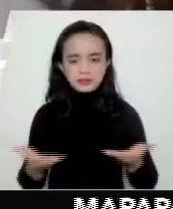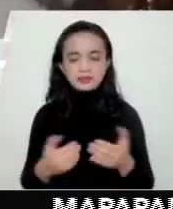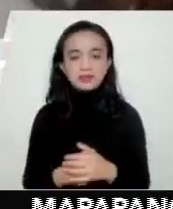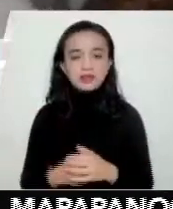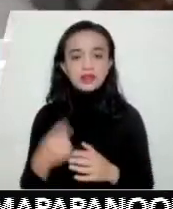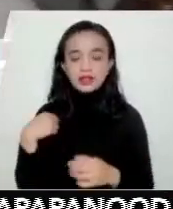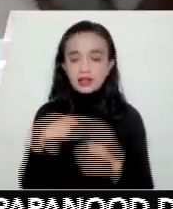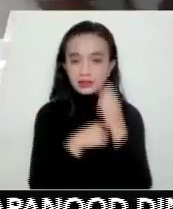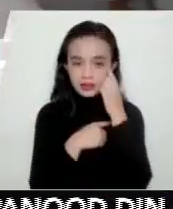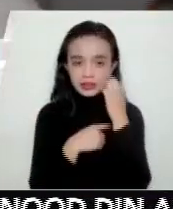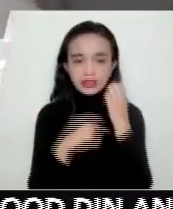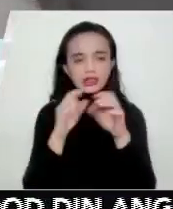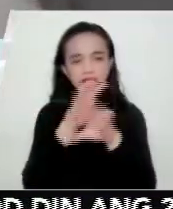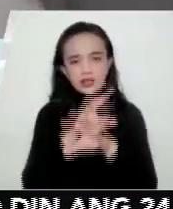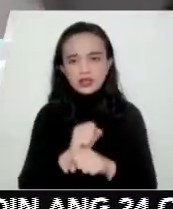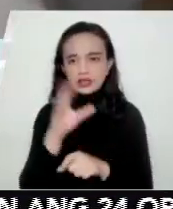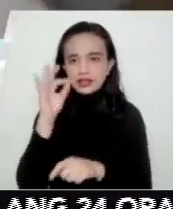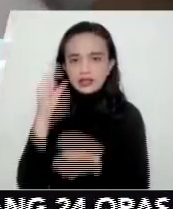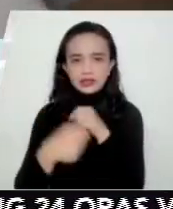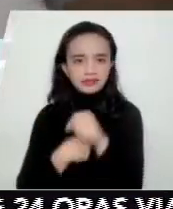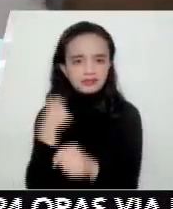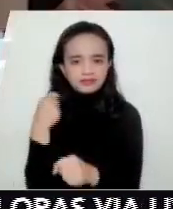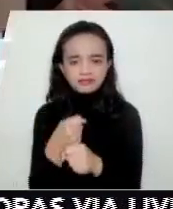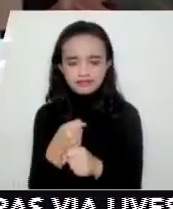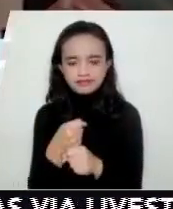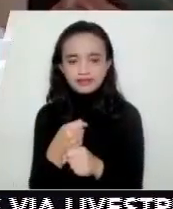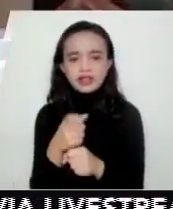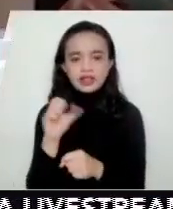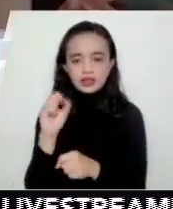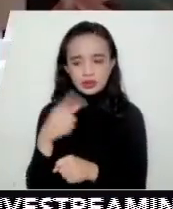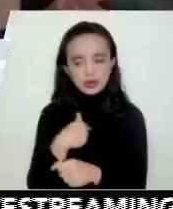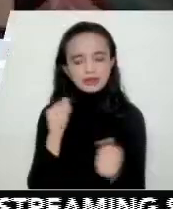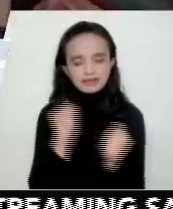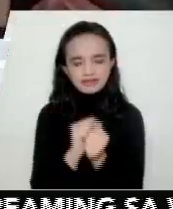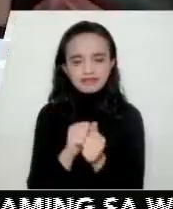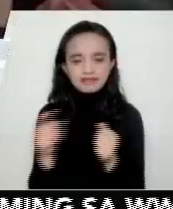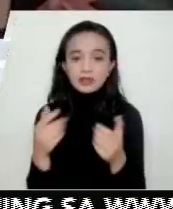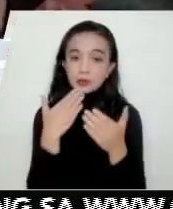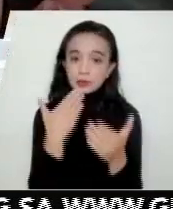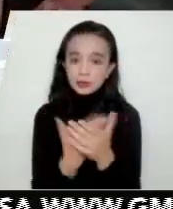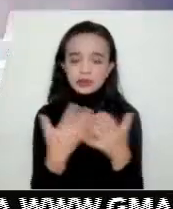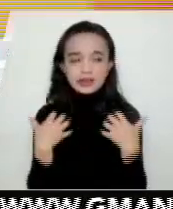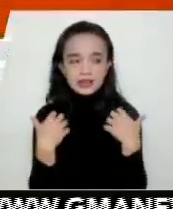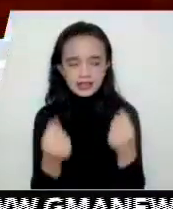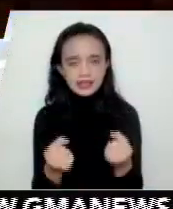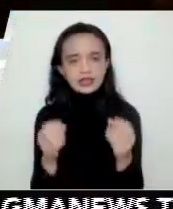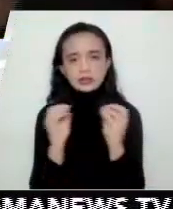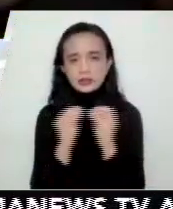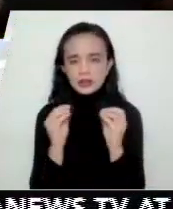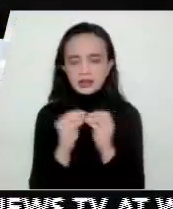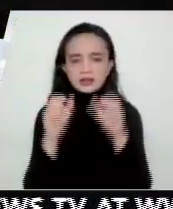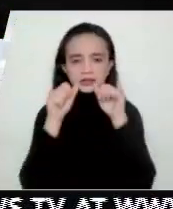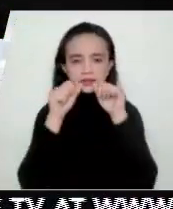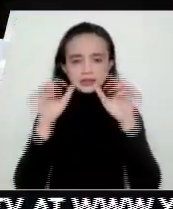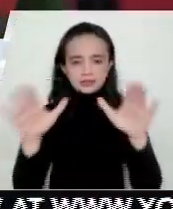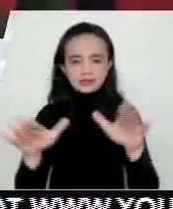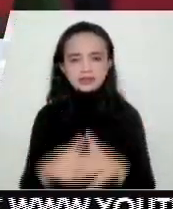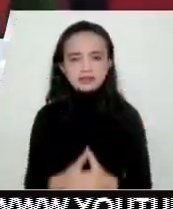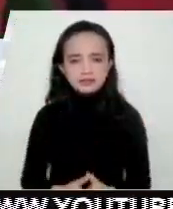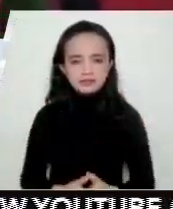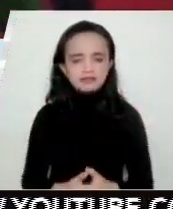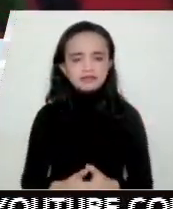ng 9 years, kaya sinama ko po siya. Good health, more blessings po. Worth it naman po ito kasi